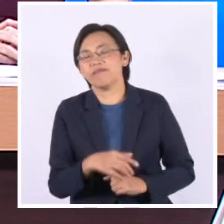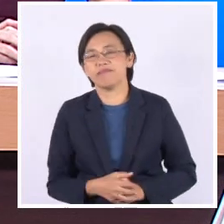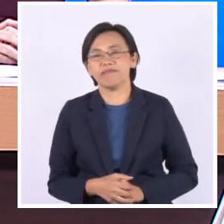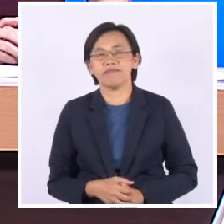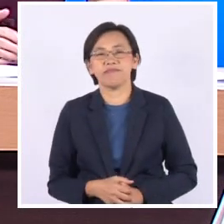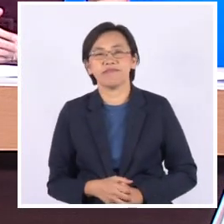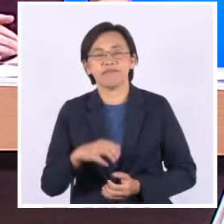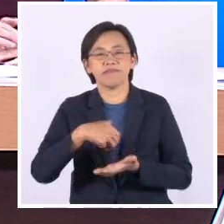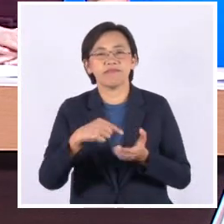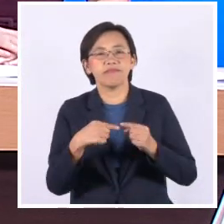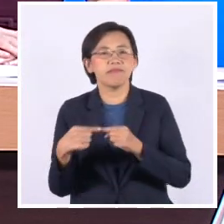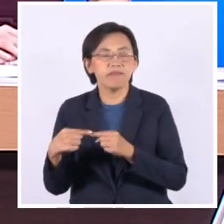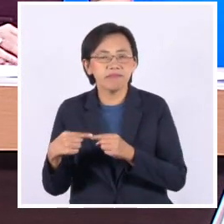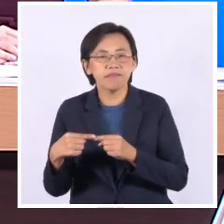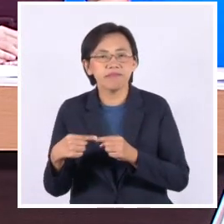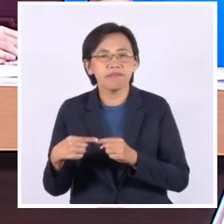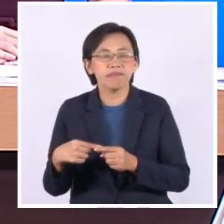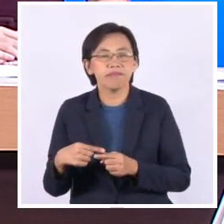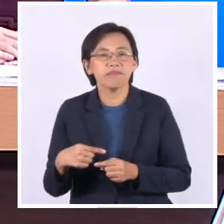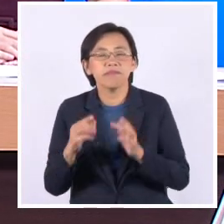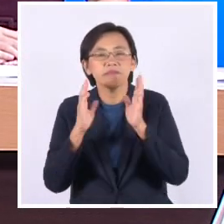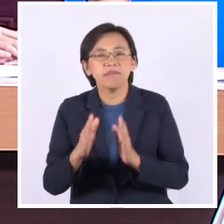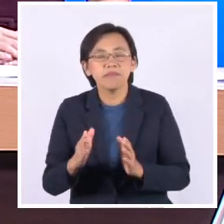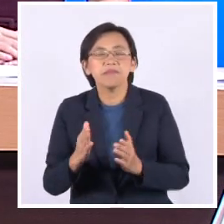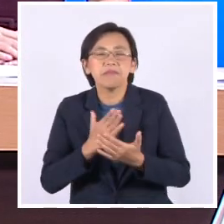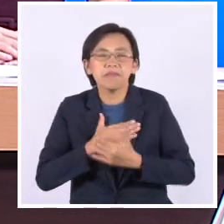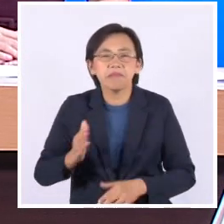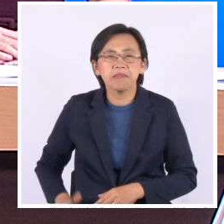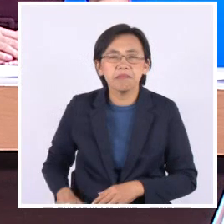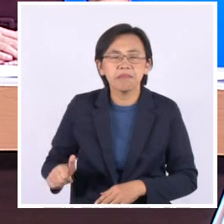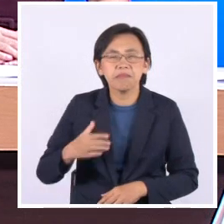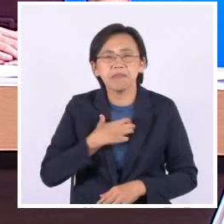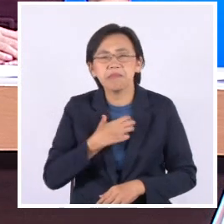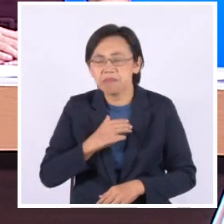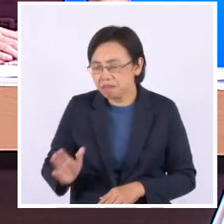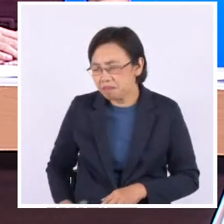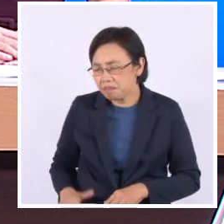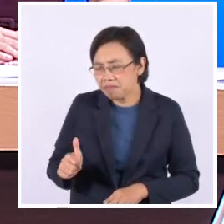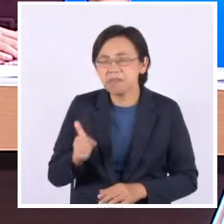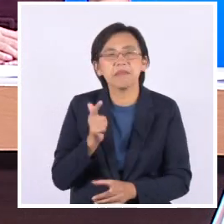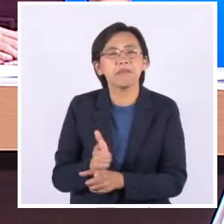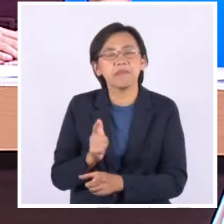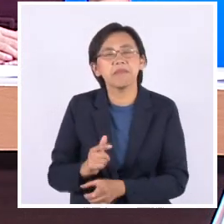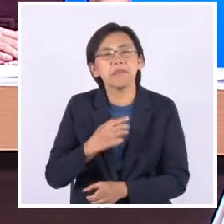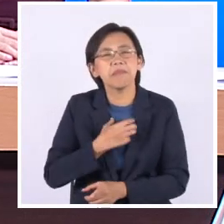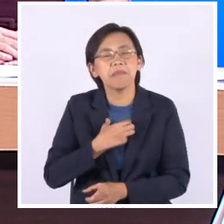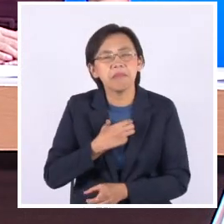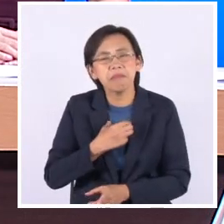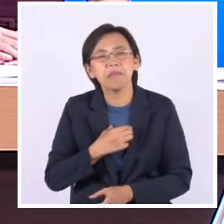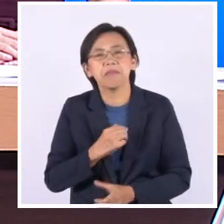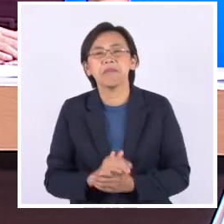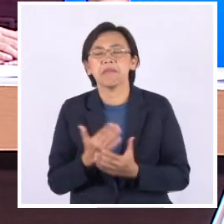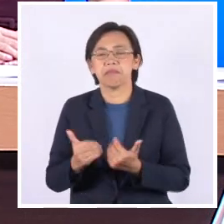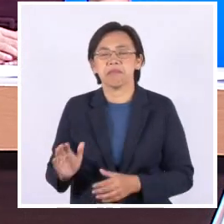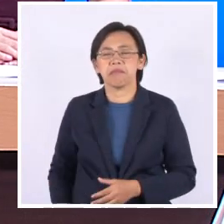คุณผู้ชมคะไปดูอันนี้อีกเรื่องนึงเป็นเรื่องของคนรักสุนัขแล้วก็เอาสุนัขหรือเอาเจ้าหมาเนี่ยมาเลี้ยงแต่กลายเป็นว่าล่าสุดไม่เอ